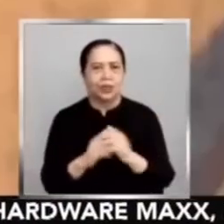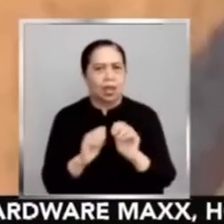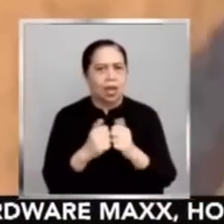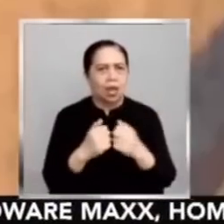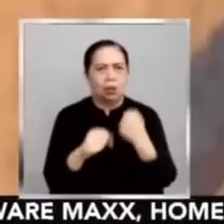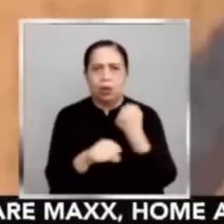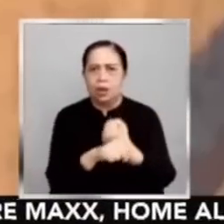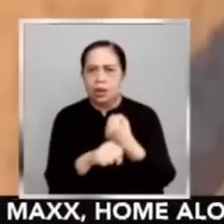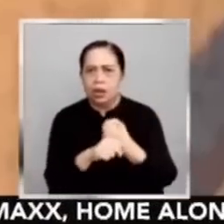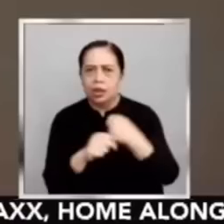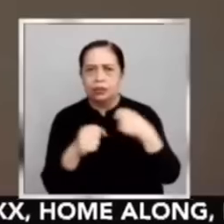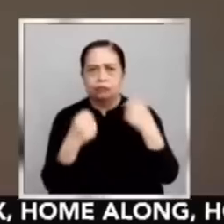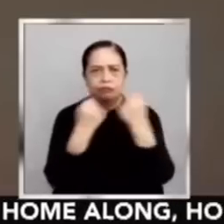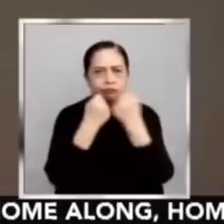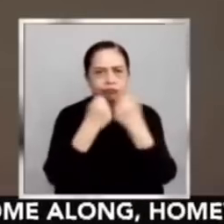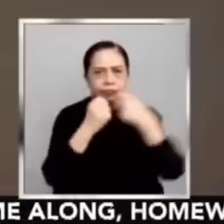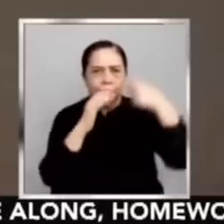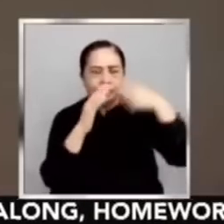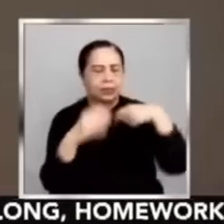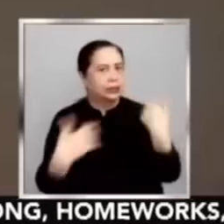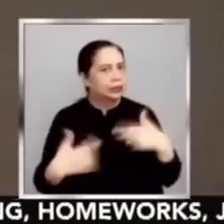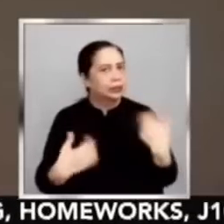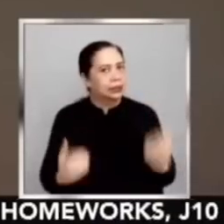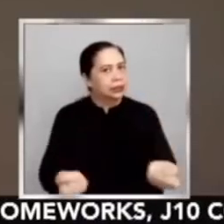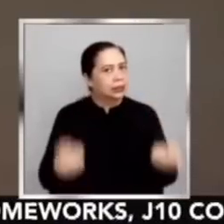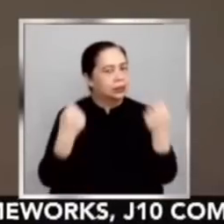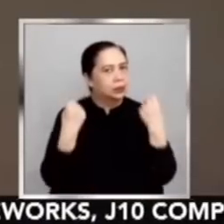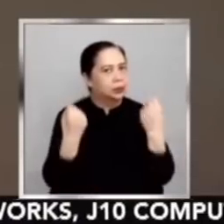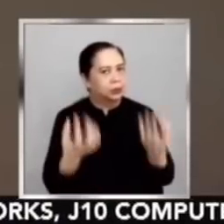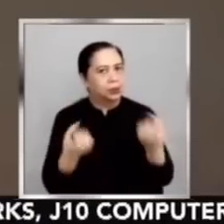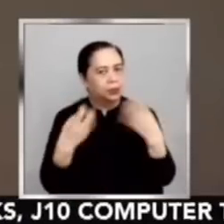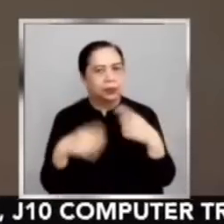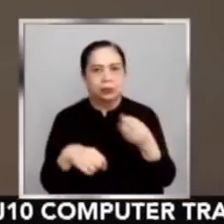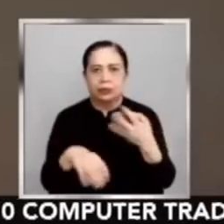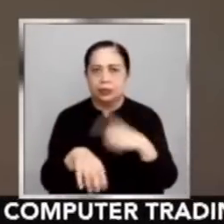dito? Intense, tsaka marami. May mga times na kailangan